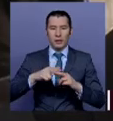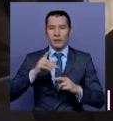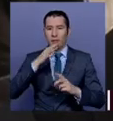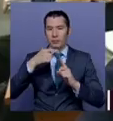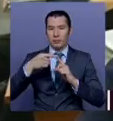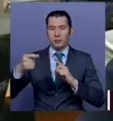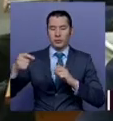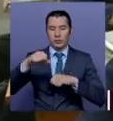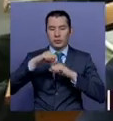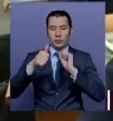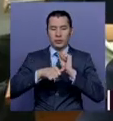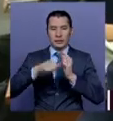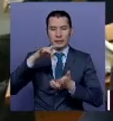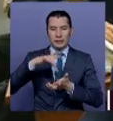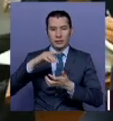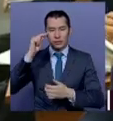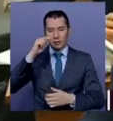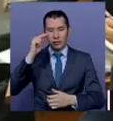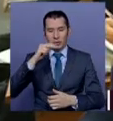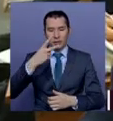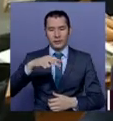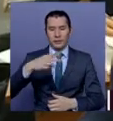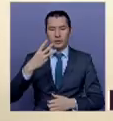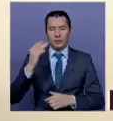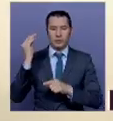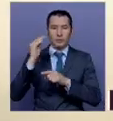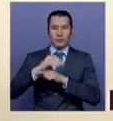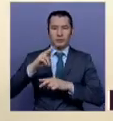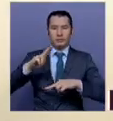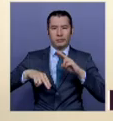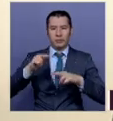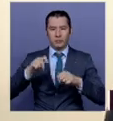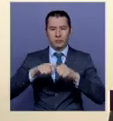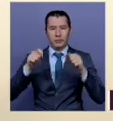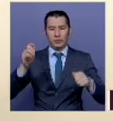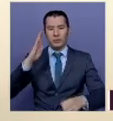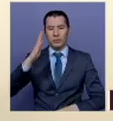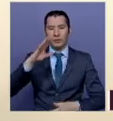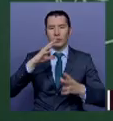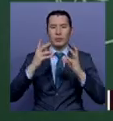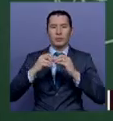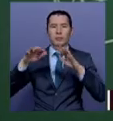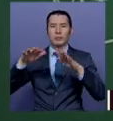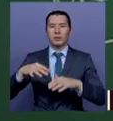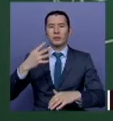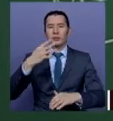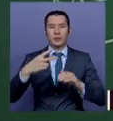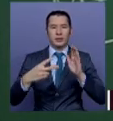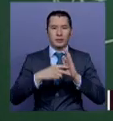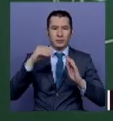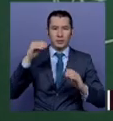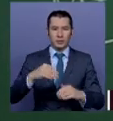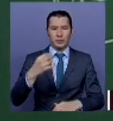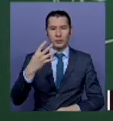16 білім ошағы мен 23 мектепке жапсарлас салынған ғимарат қолданысқа берілмек. Олардың жалпы орны